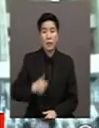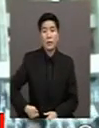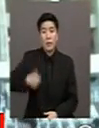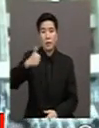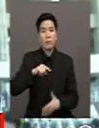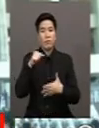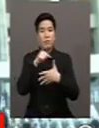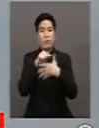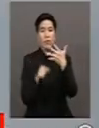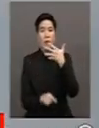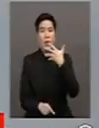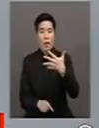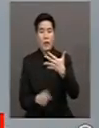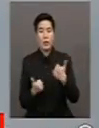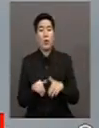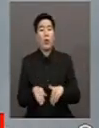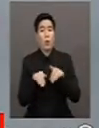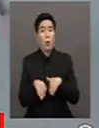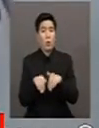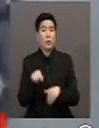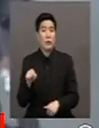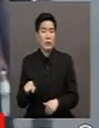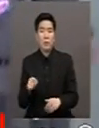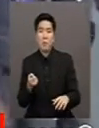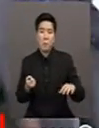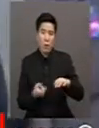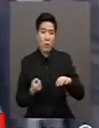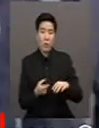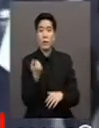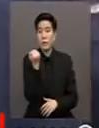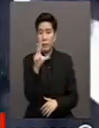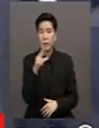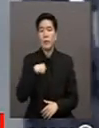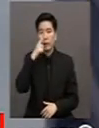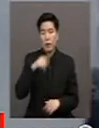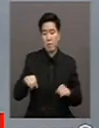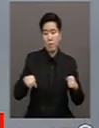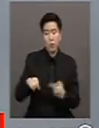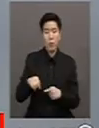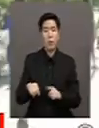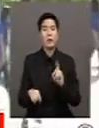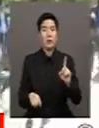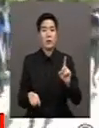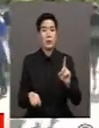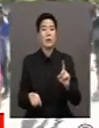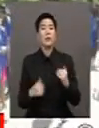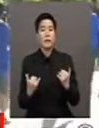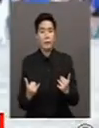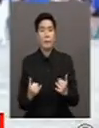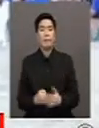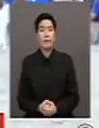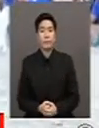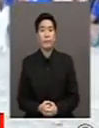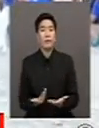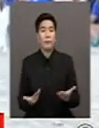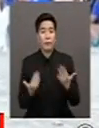ง5นัดเลยนะครับโดยออสเตรเลียหรือว่าสกอร์รูสนั้นยิงไปถึง13ประตูส่วนไทยเรายิงได้เพียงแค่1ประตูเท่านั้นเองนะครับ